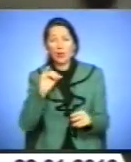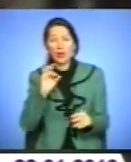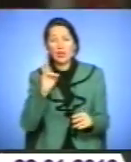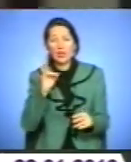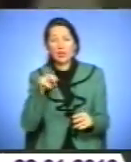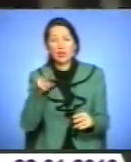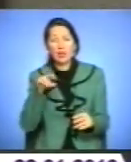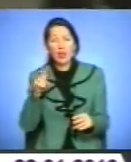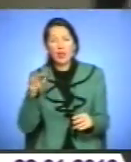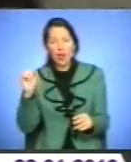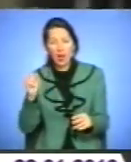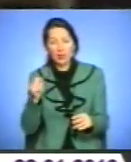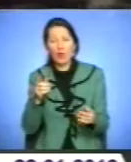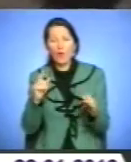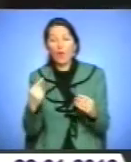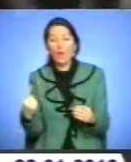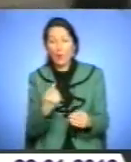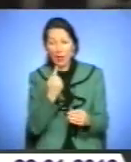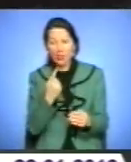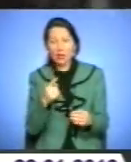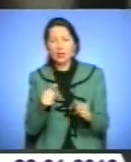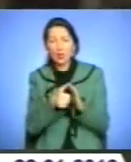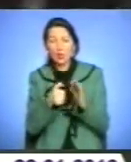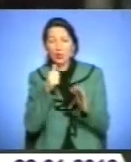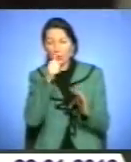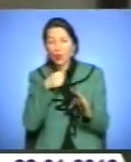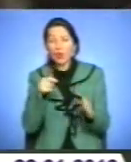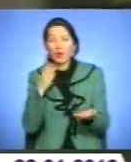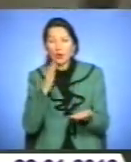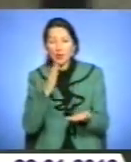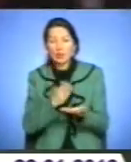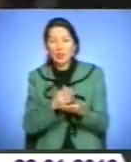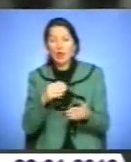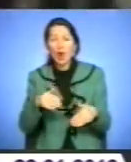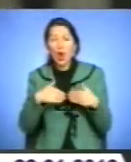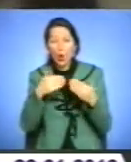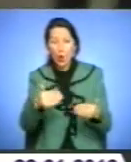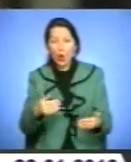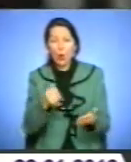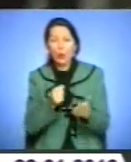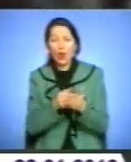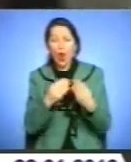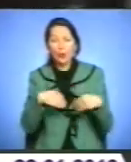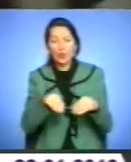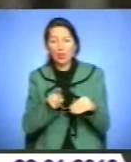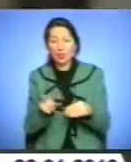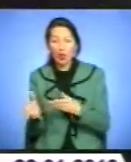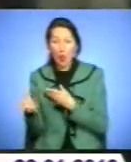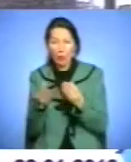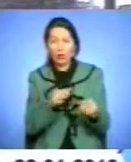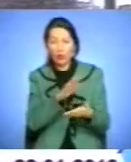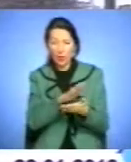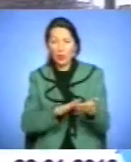Вперше за 600 років він став реальним кроком до об'єднання українських земель, що вплинув на подальші національно-політичні процеси в